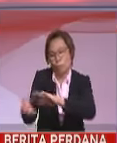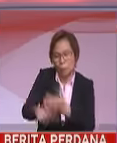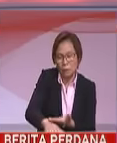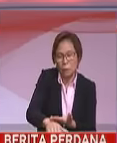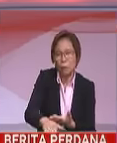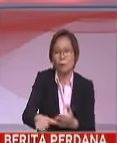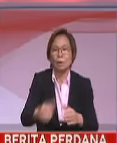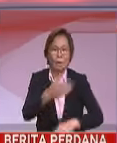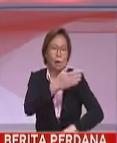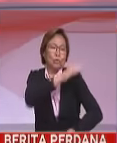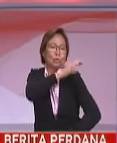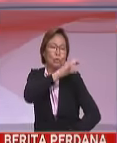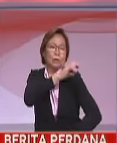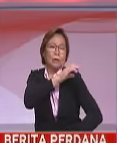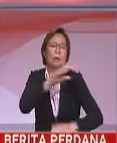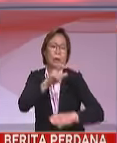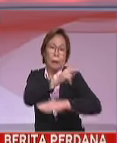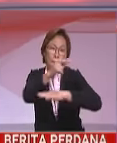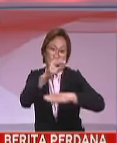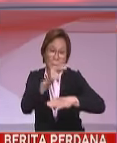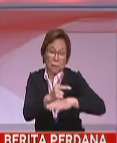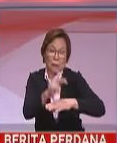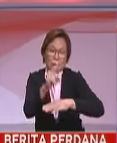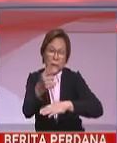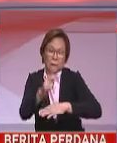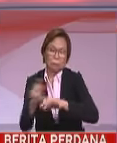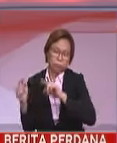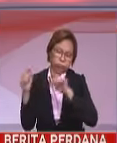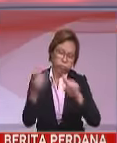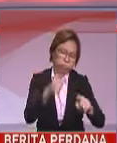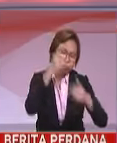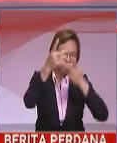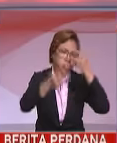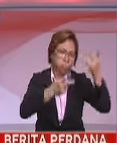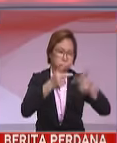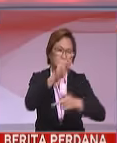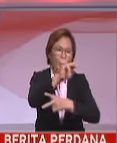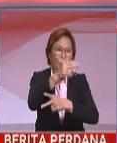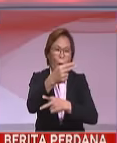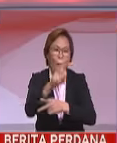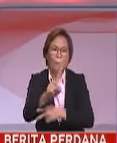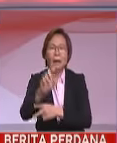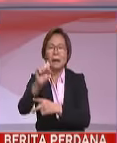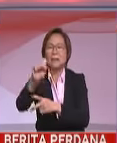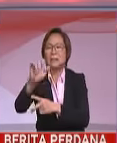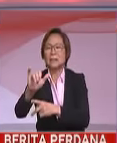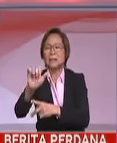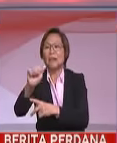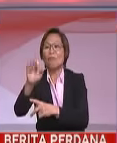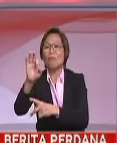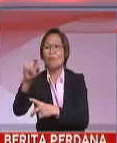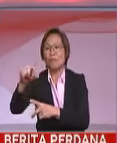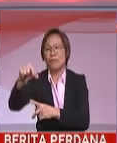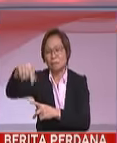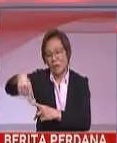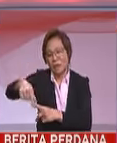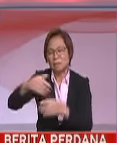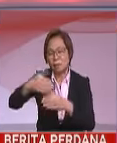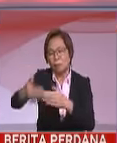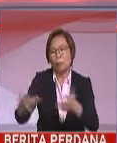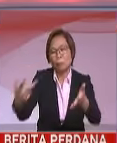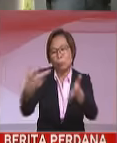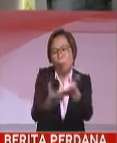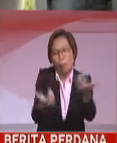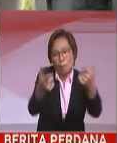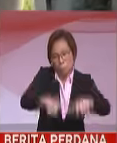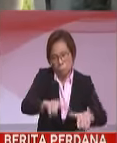Jurulatih skuad kebangsaan Tan Cheng Ho antara yang hadir menziarahi Muhammad Syafiq selepas insiden berkenaan.